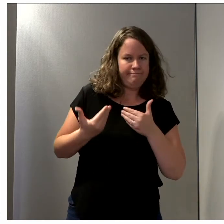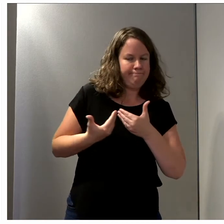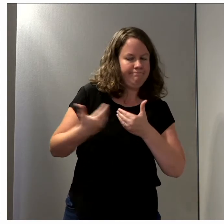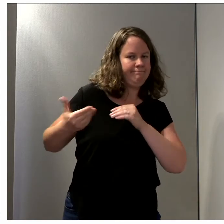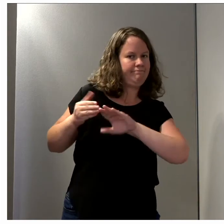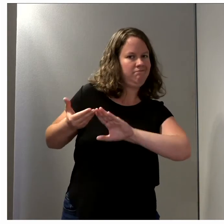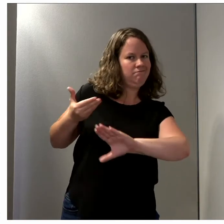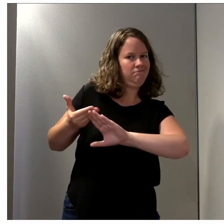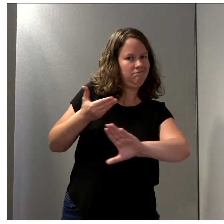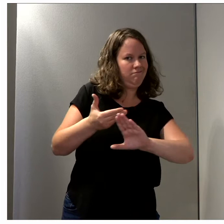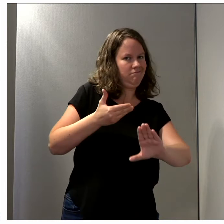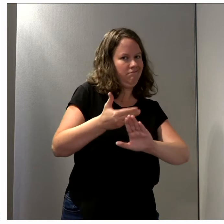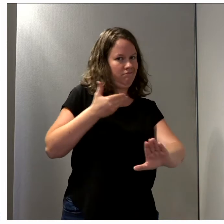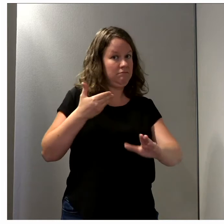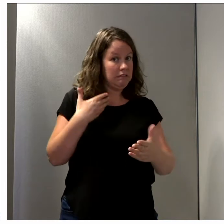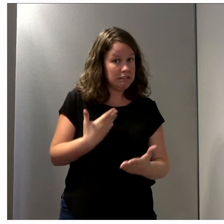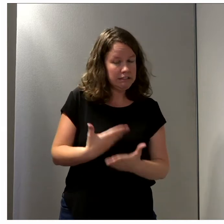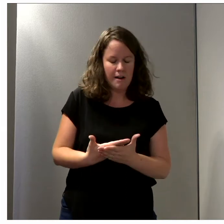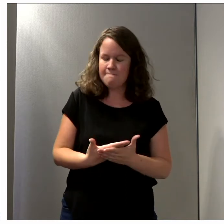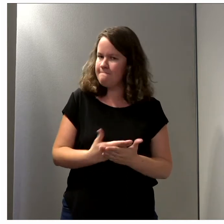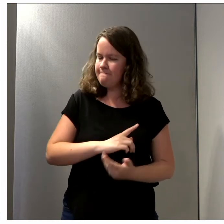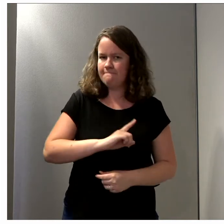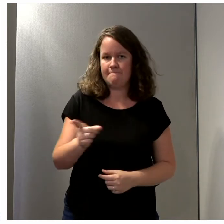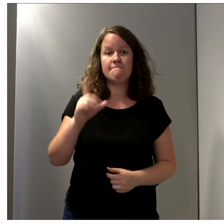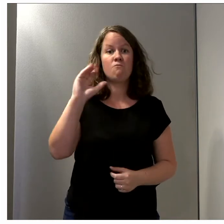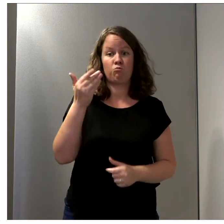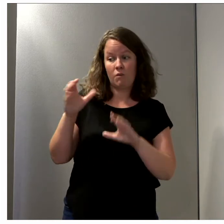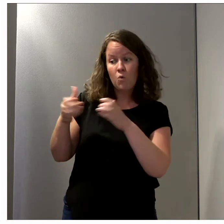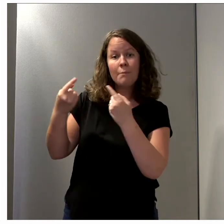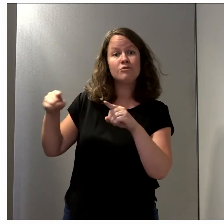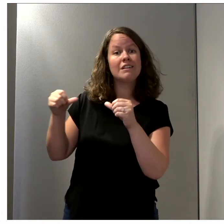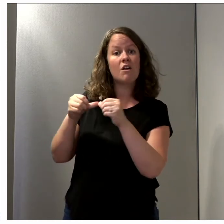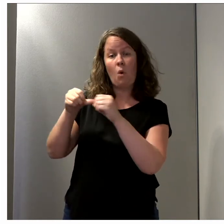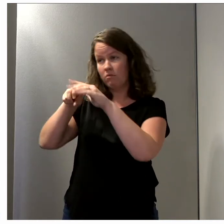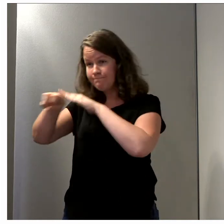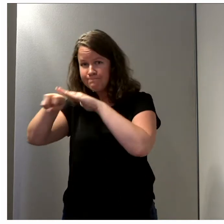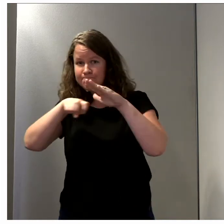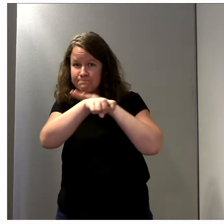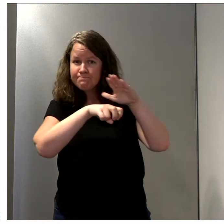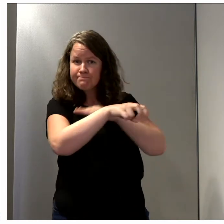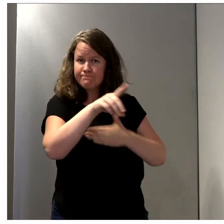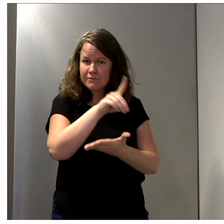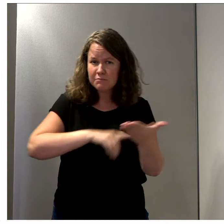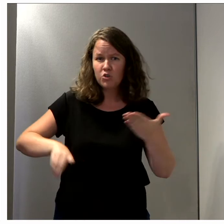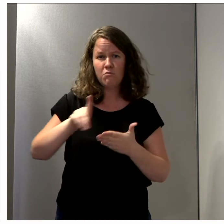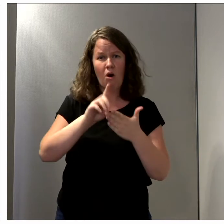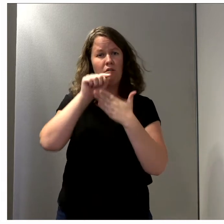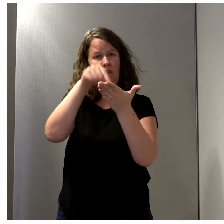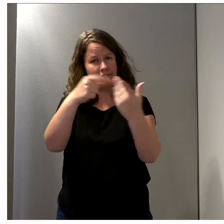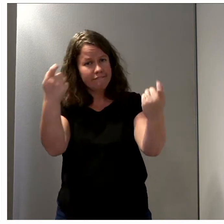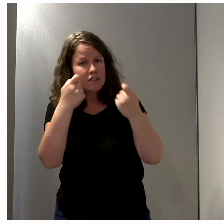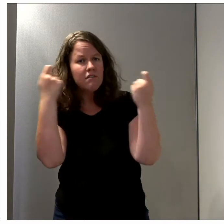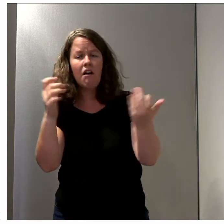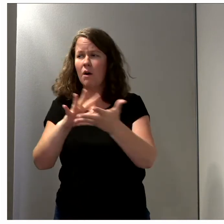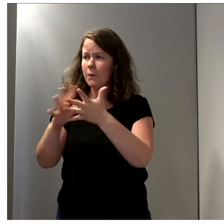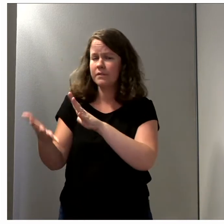là, ce qui est fantastique, c'est qu'ils ont des concerts partout dans le département, dans les EHPAD, dans des associations, même dans des festivals où ils ont été